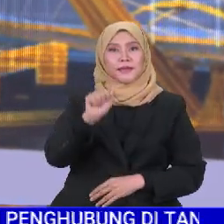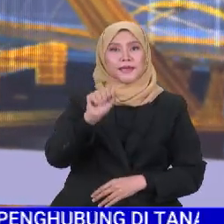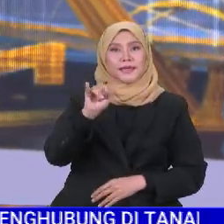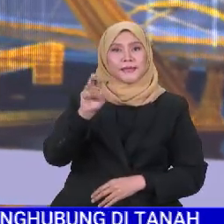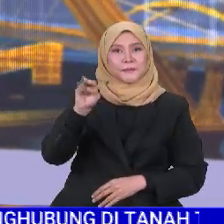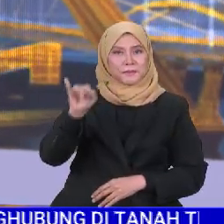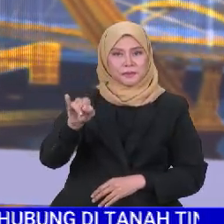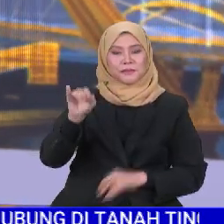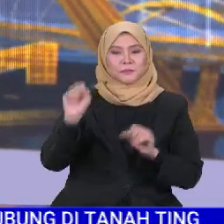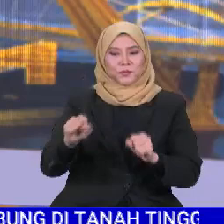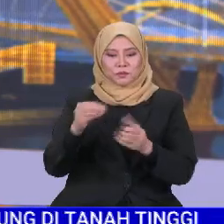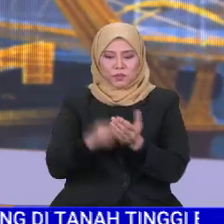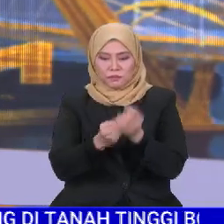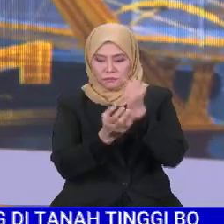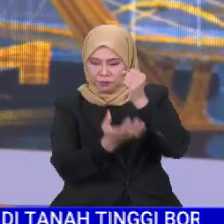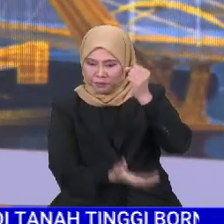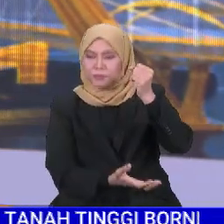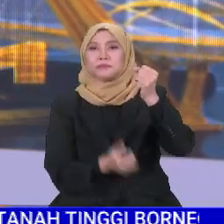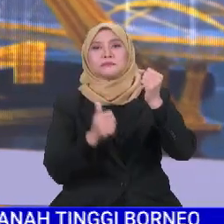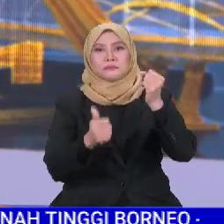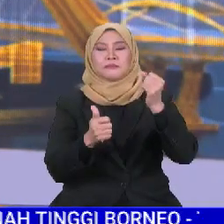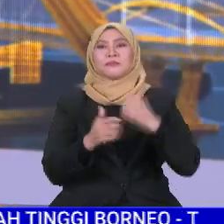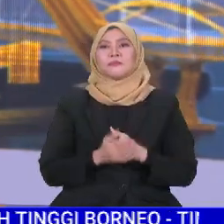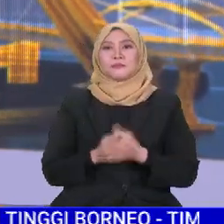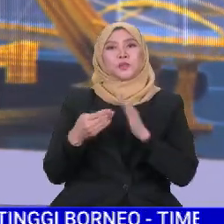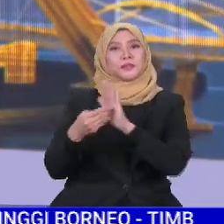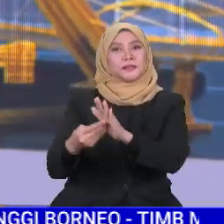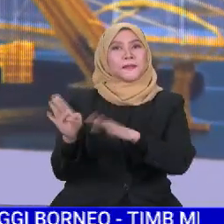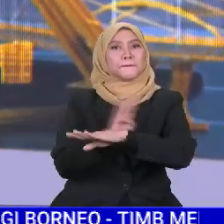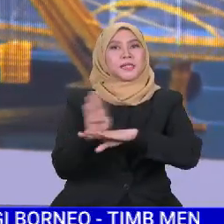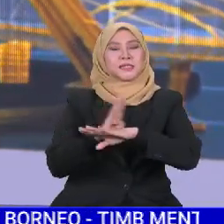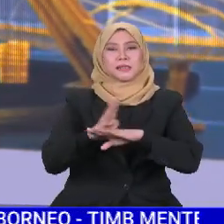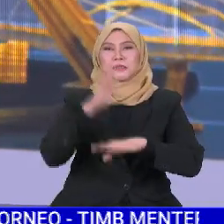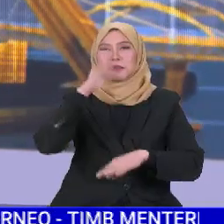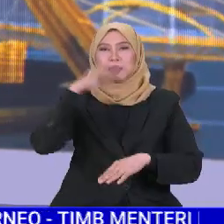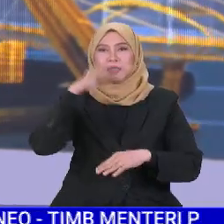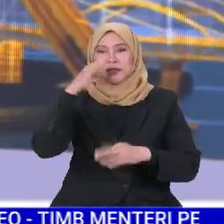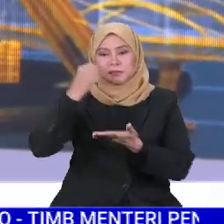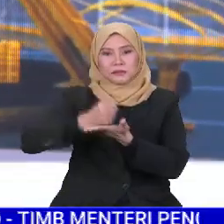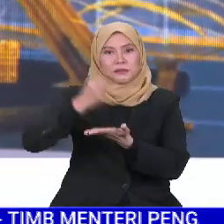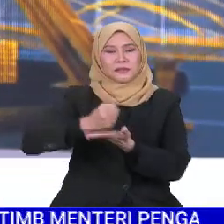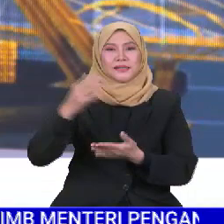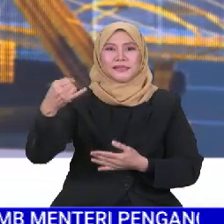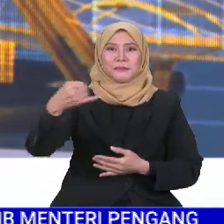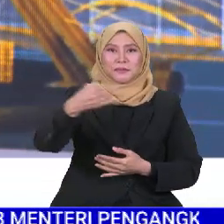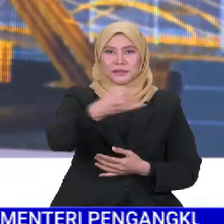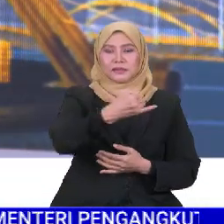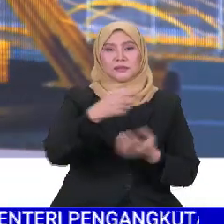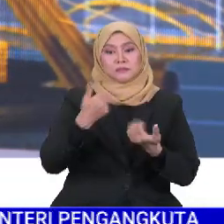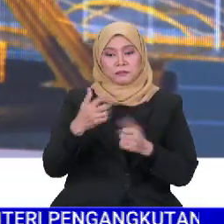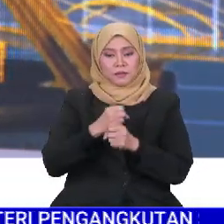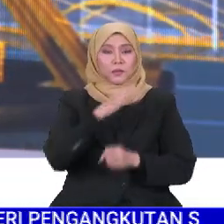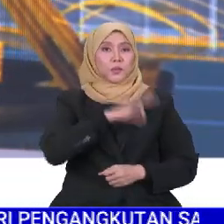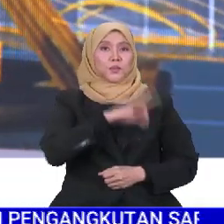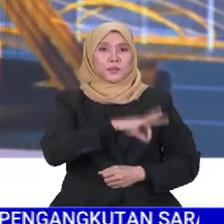Ali mampu menjana pendapatan lumayan. Buktinya, perusahaan belacan dan ikan bilis yang diusahakan bukan sahaja